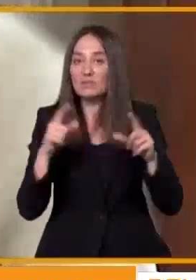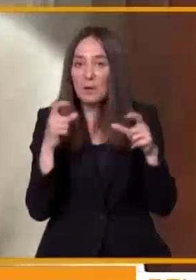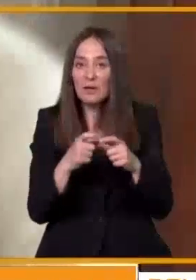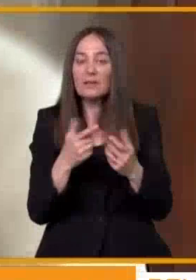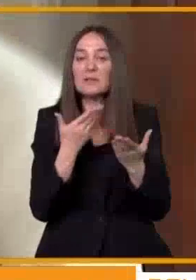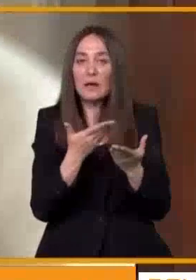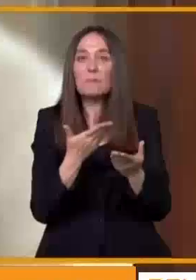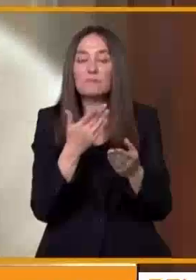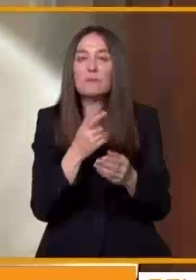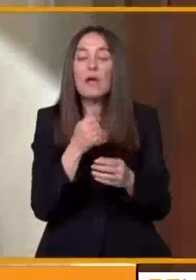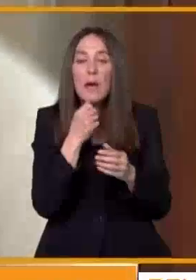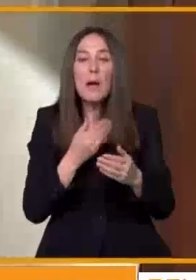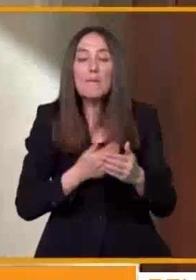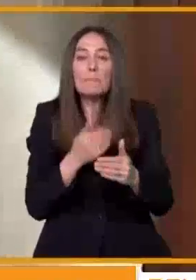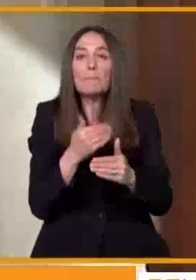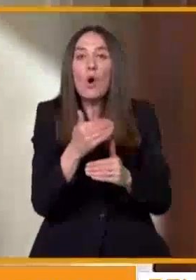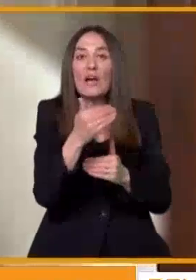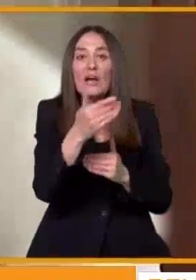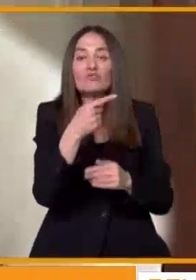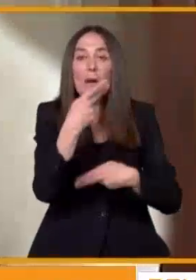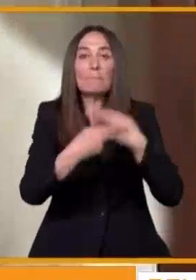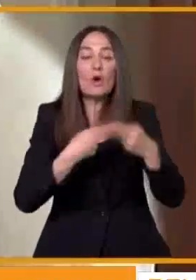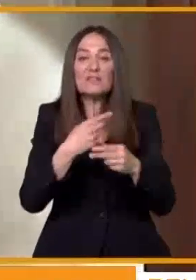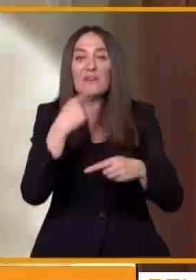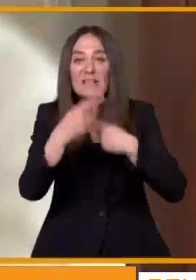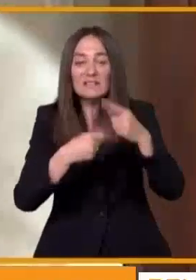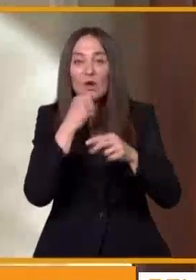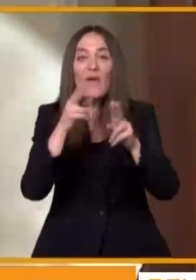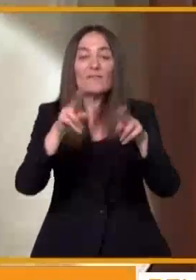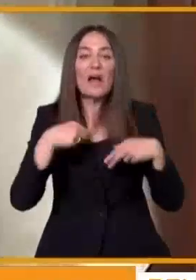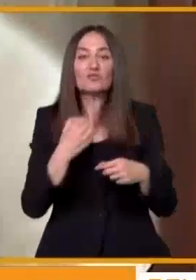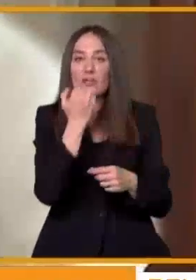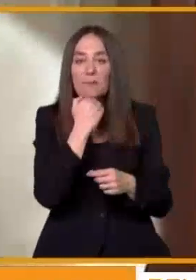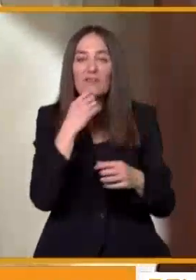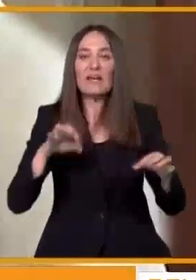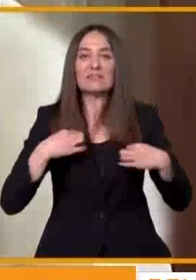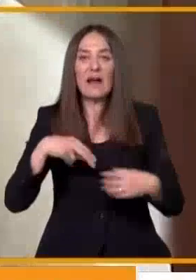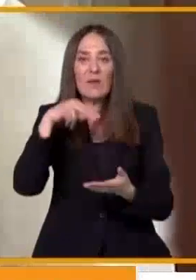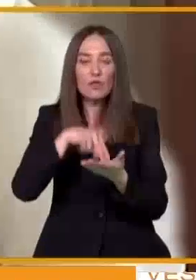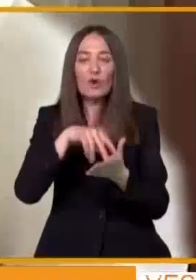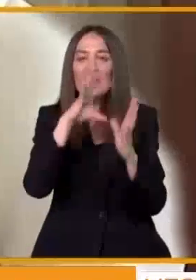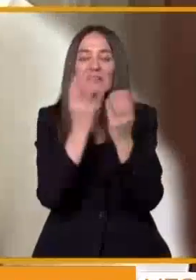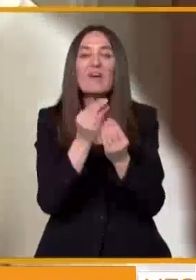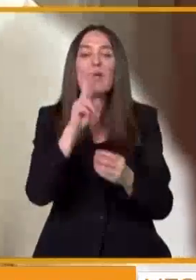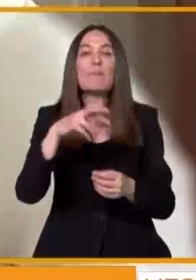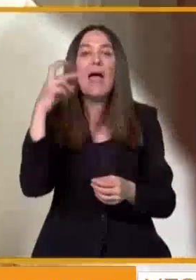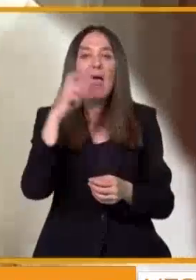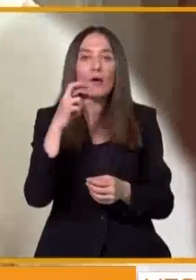da pokrećete taj, da kažem, proizvodni ciklus i vraćate privredu na zdrave noge. Dakle, sve ima